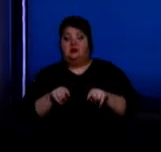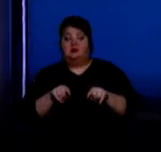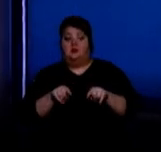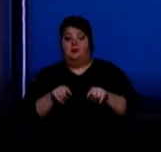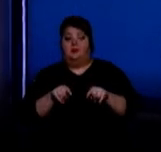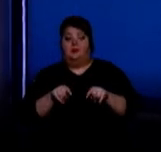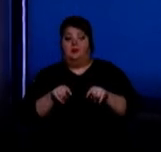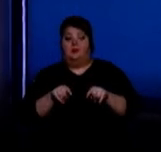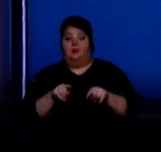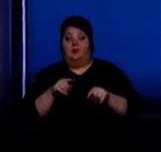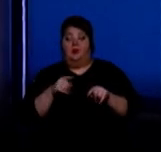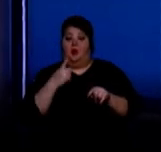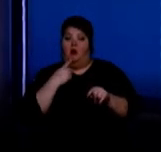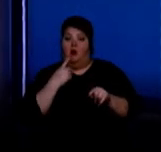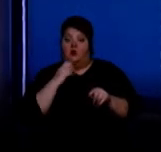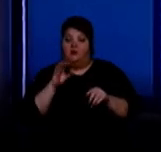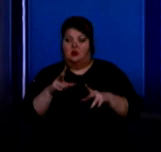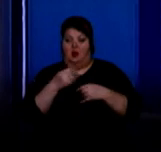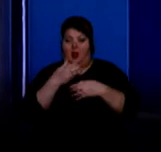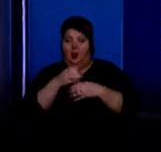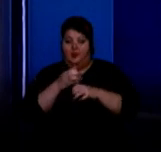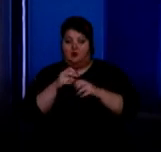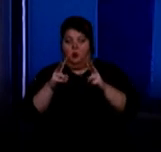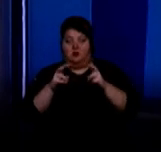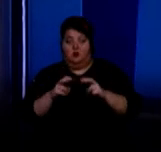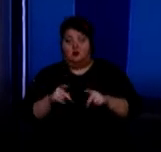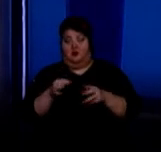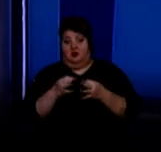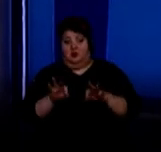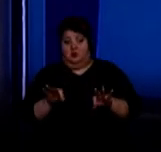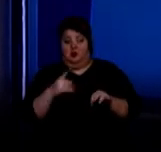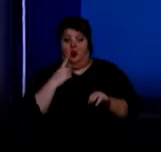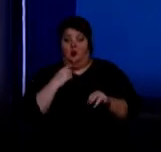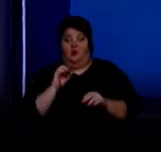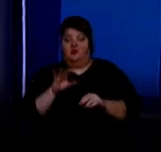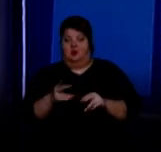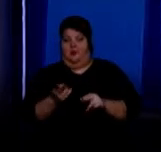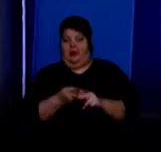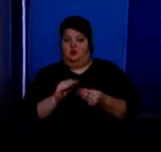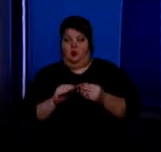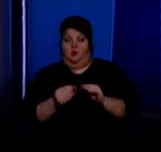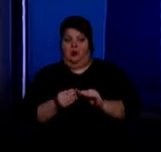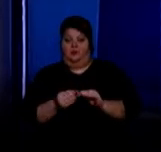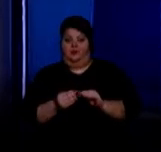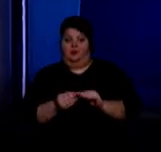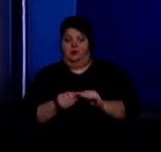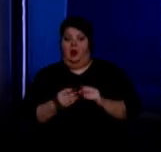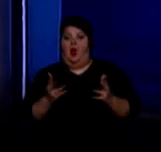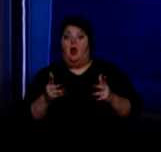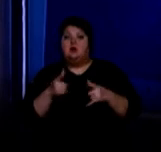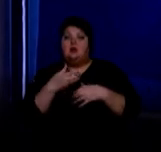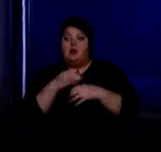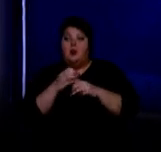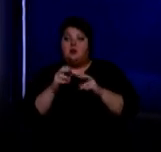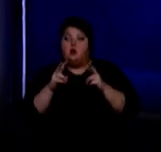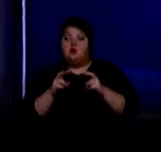до кроводачі ще лабораторні обстеження, він допускається до кроводачі без всяких проблем. А які це лабораторні